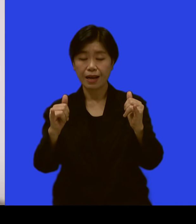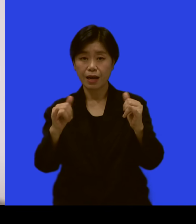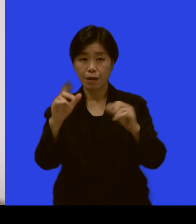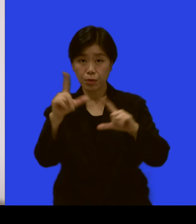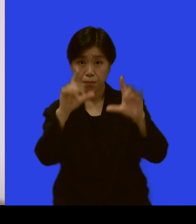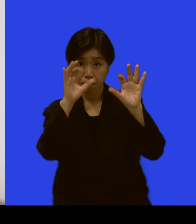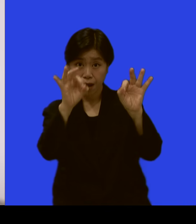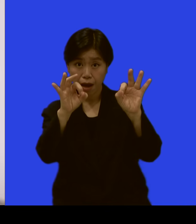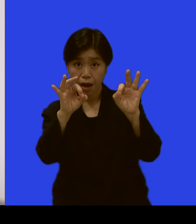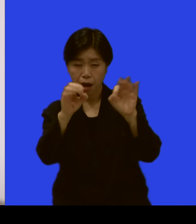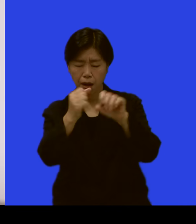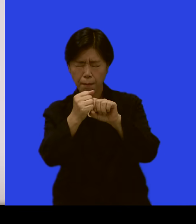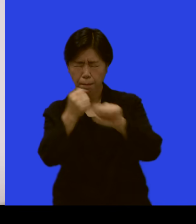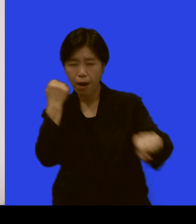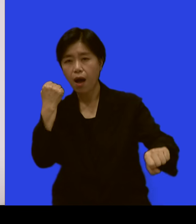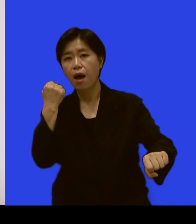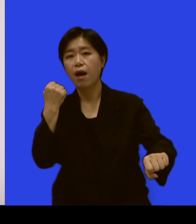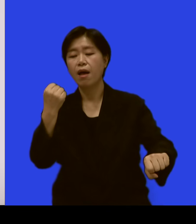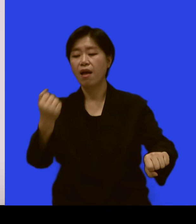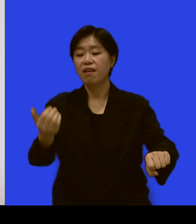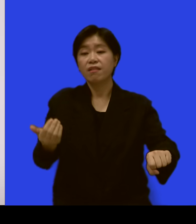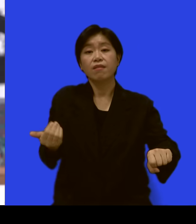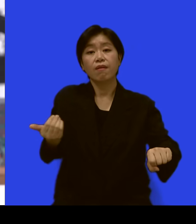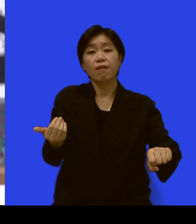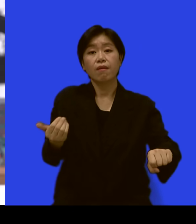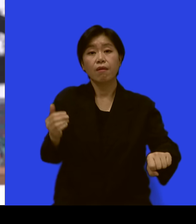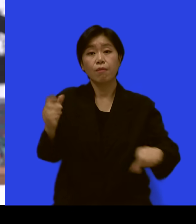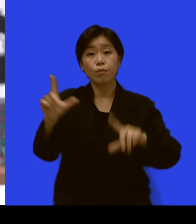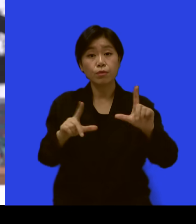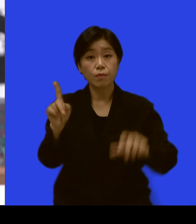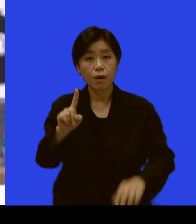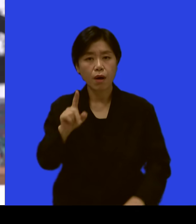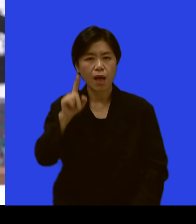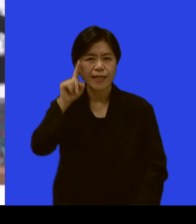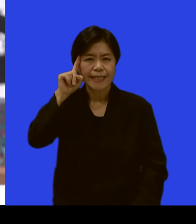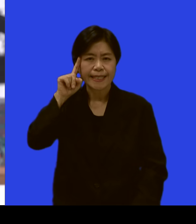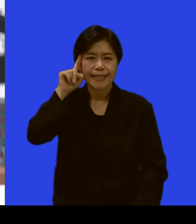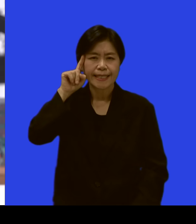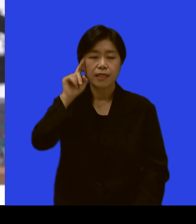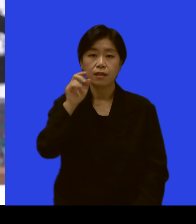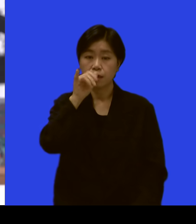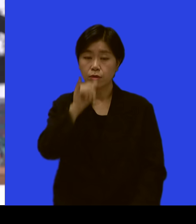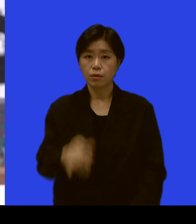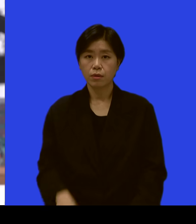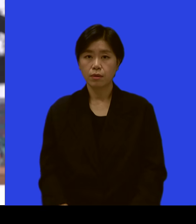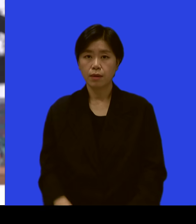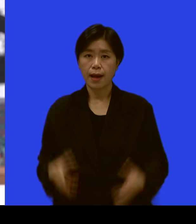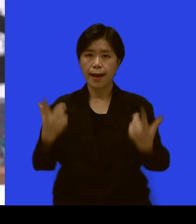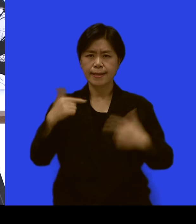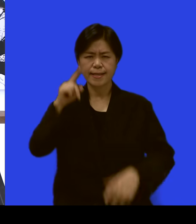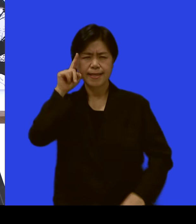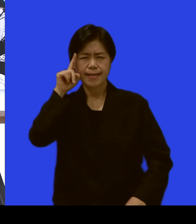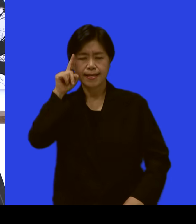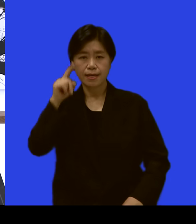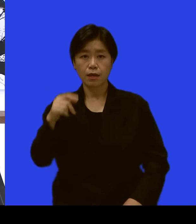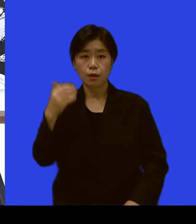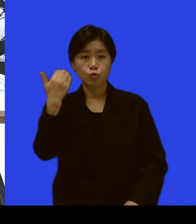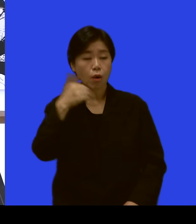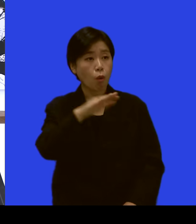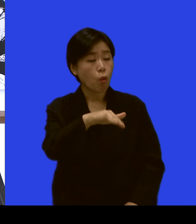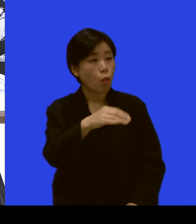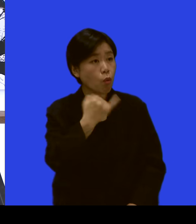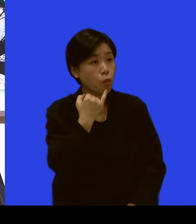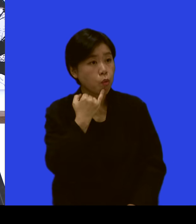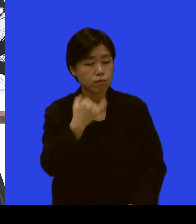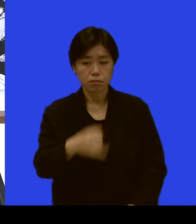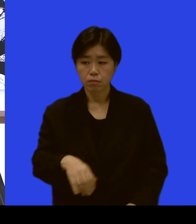직전에 전조현상이 네. 그 짜증이라고 하더라고요. 예. 매사에 짜증내고 그쵸. 누가 나를 걱정해줘도 네가 뭔데 날